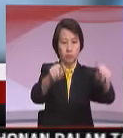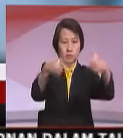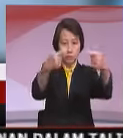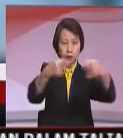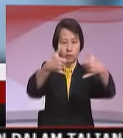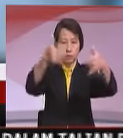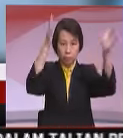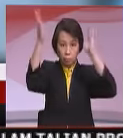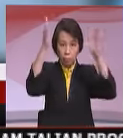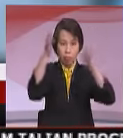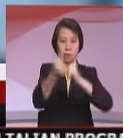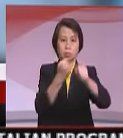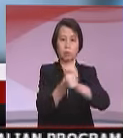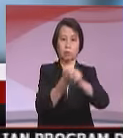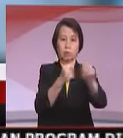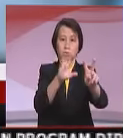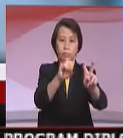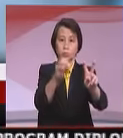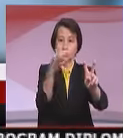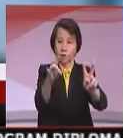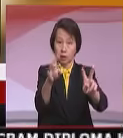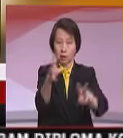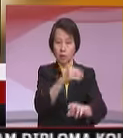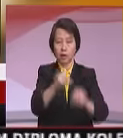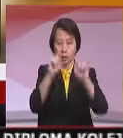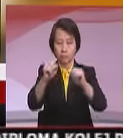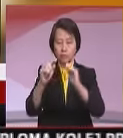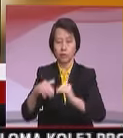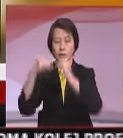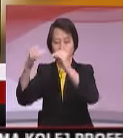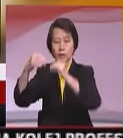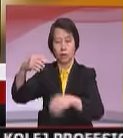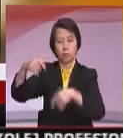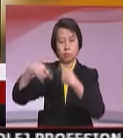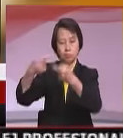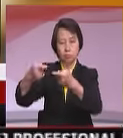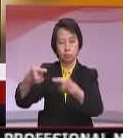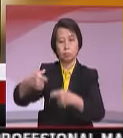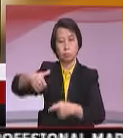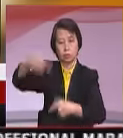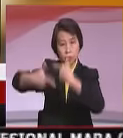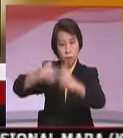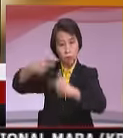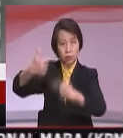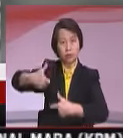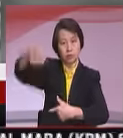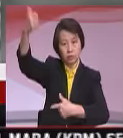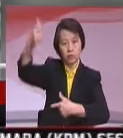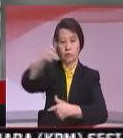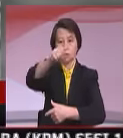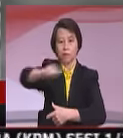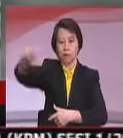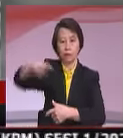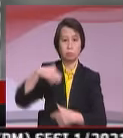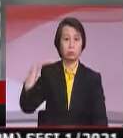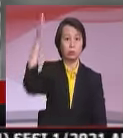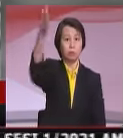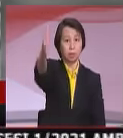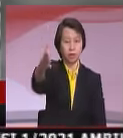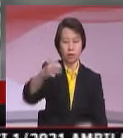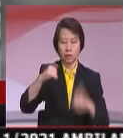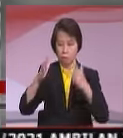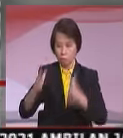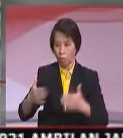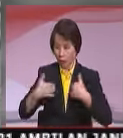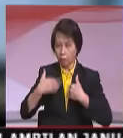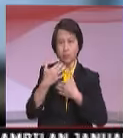Malaysia pada 2018 selain layak ke kejohanan Liga Juara-Juara Asia musim depan. Pemain memiliki